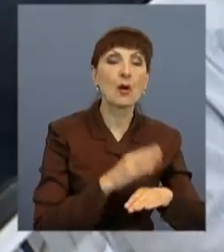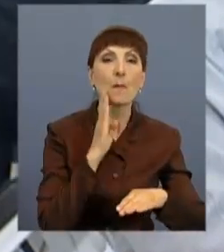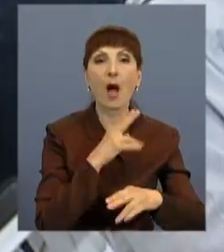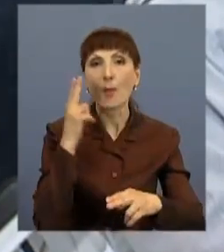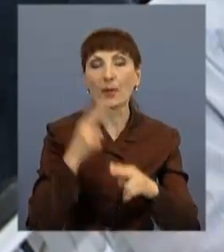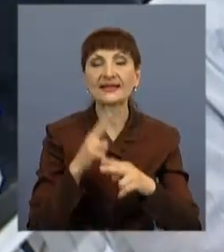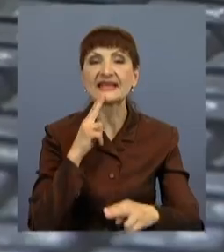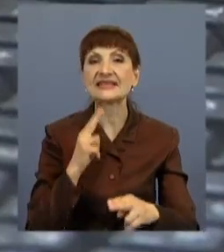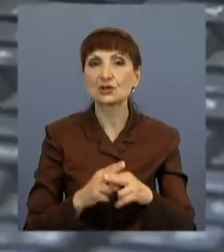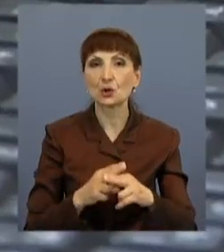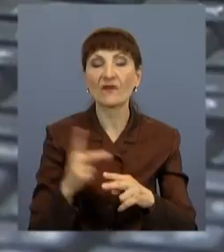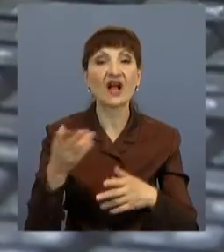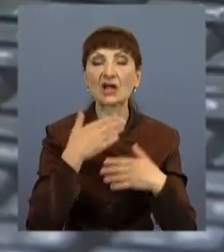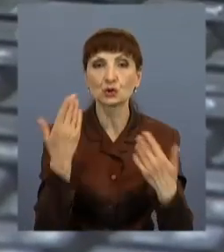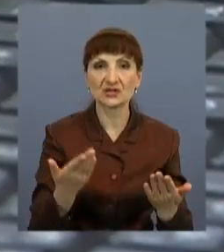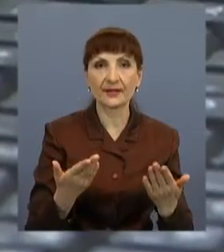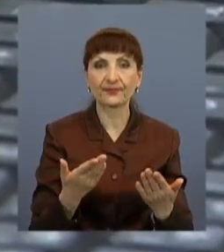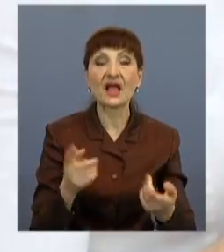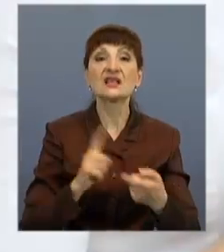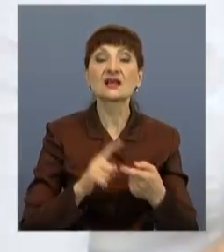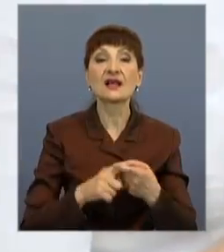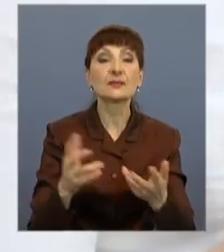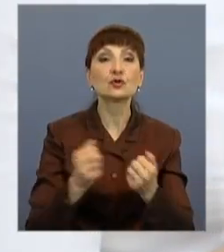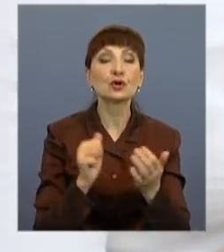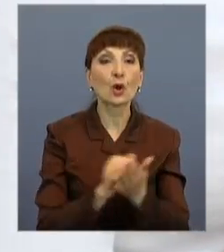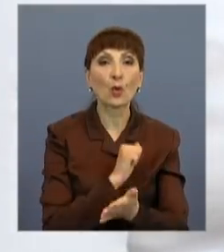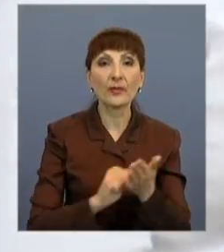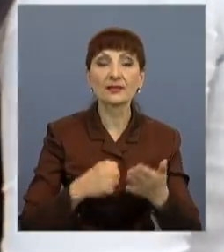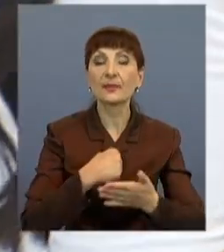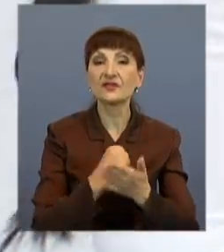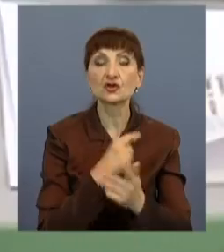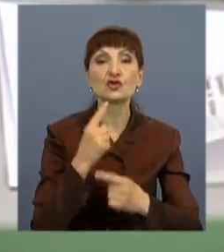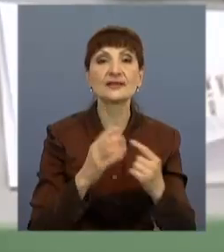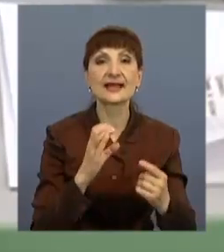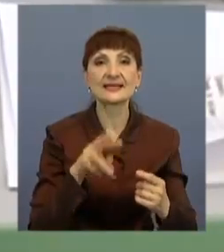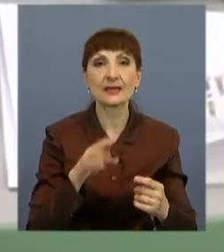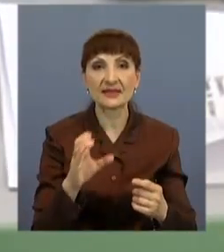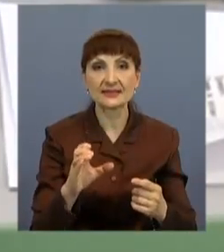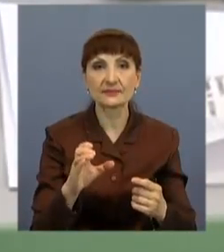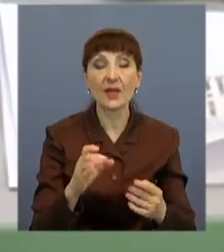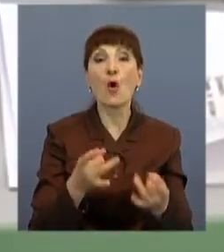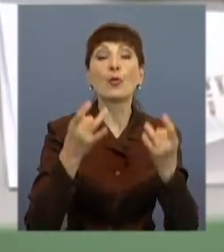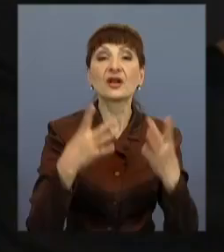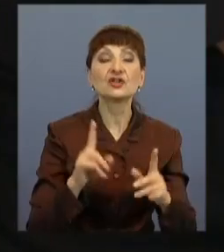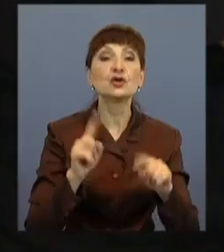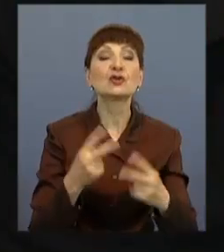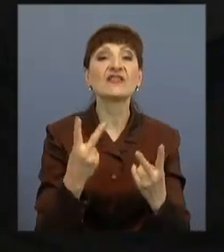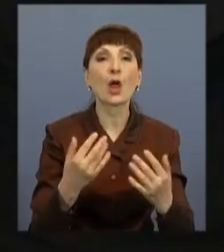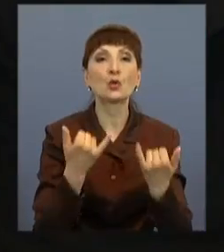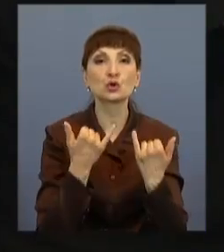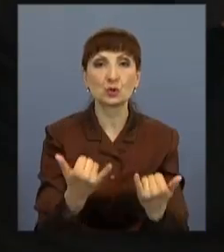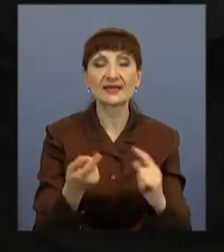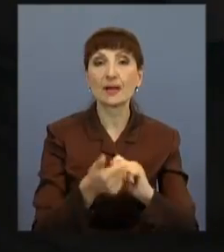брата или сестру в их отсутствие. Согласие на получение документа подтверждается через СМС. Кстати, упрощены еще 2 услуги –